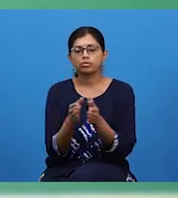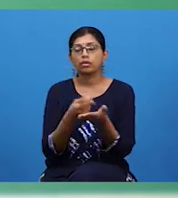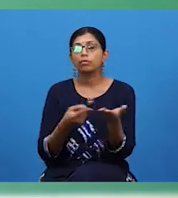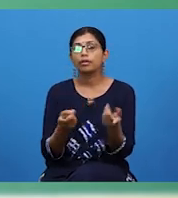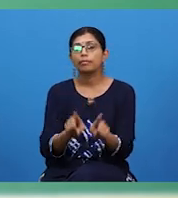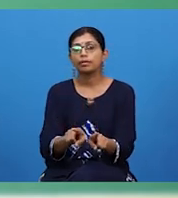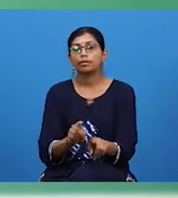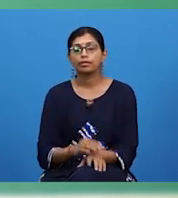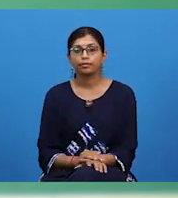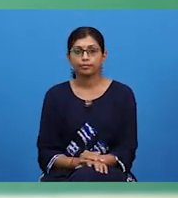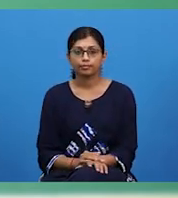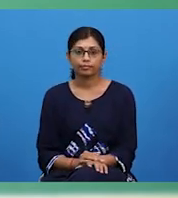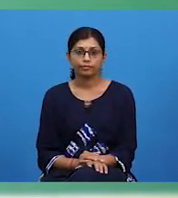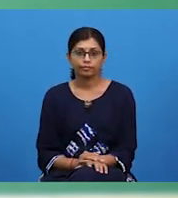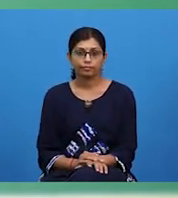Terangkan.